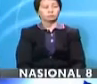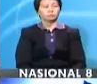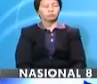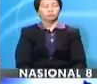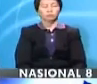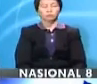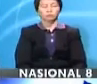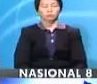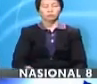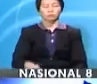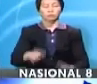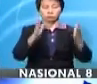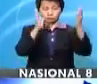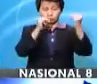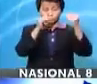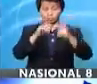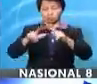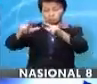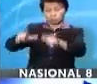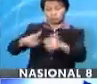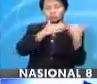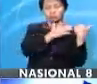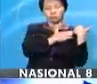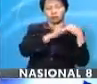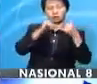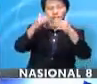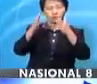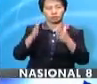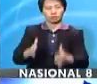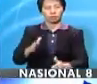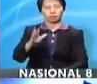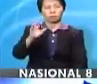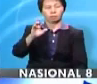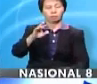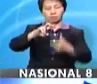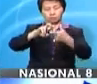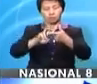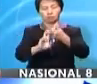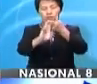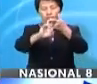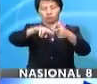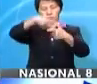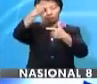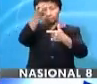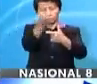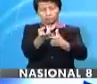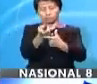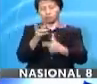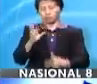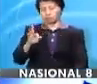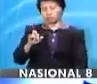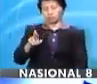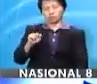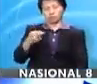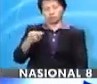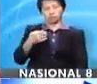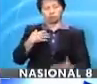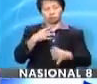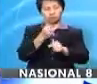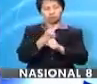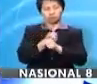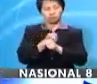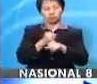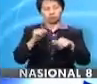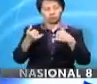Dalam perkembangan sama, harapan diletakkan di bahu atlet gimnastik artistik utama Farah N. Abdul Hadi yang berharap dapat